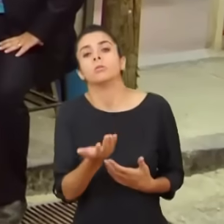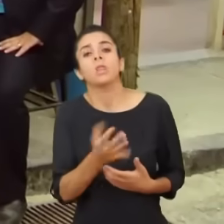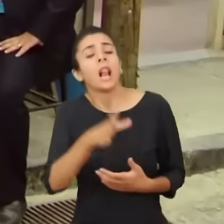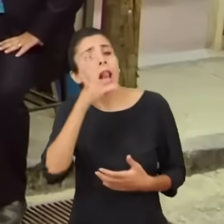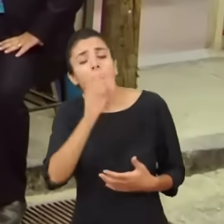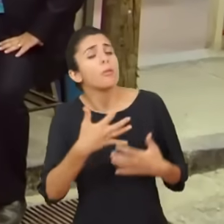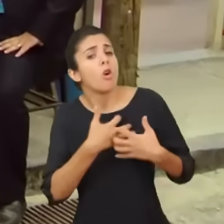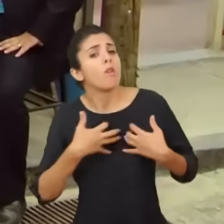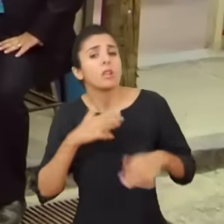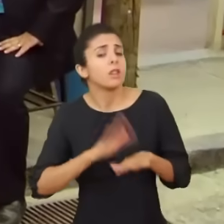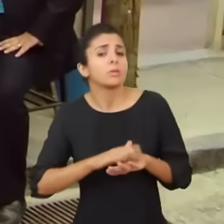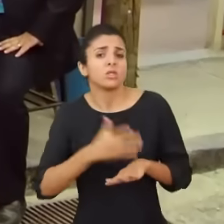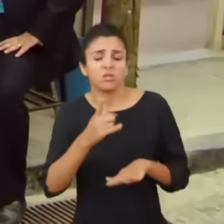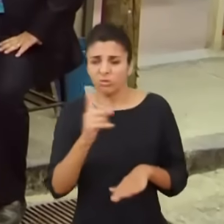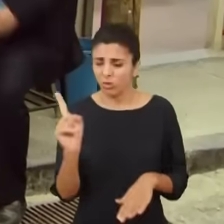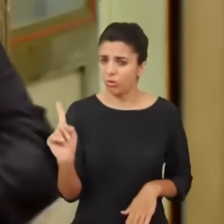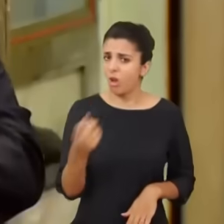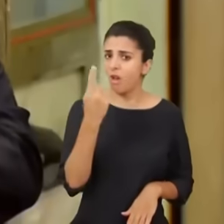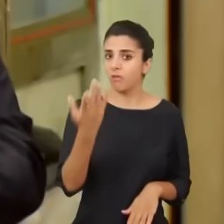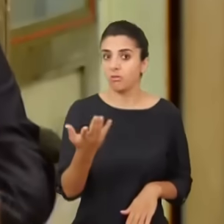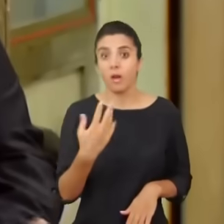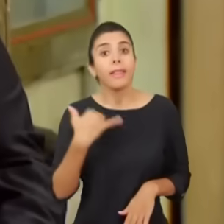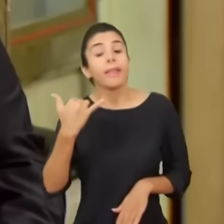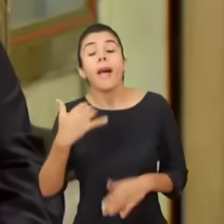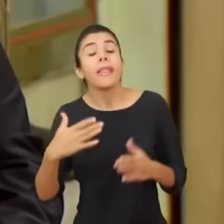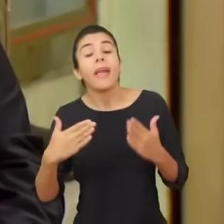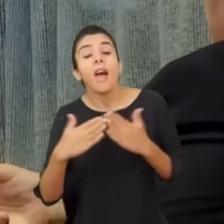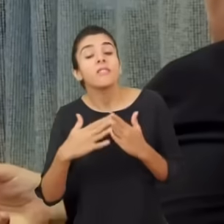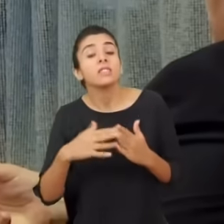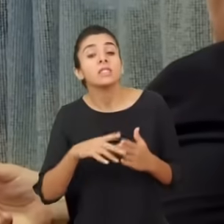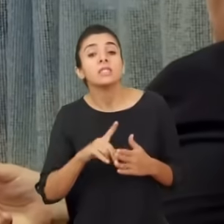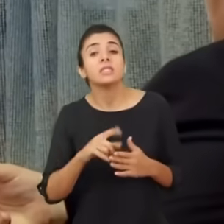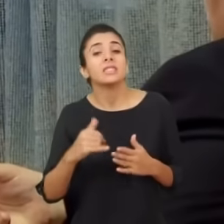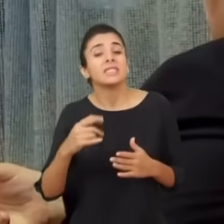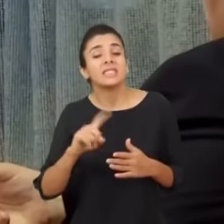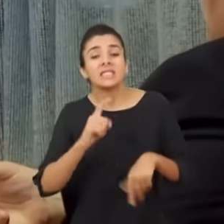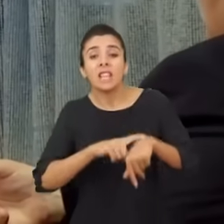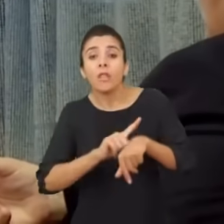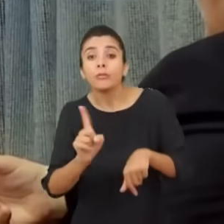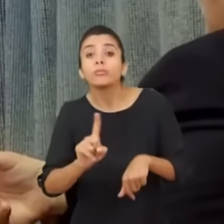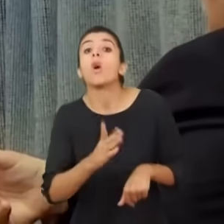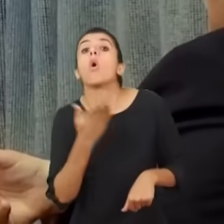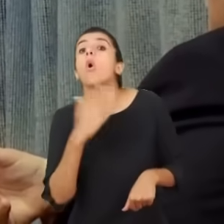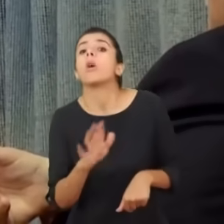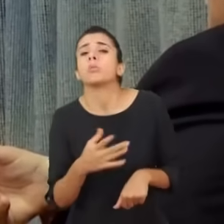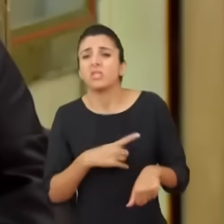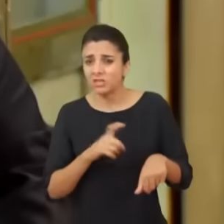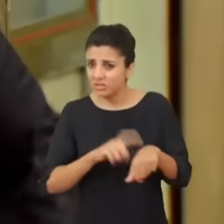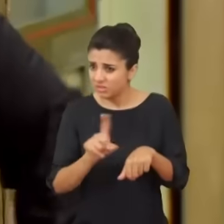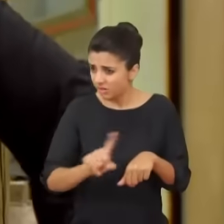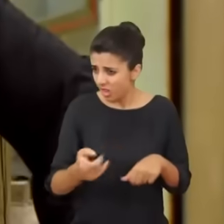kime güvenip tutacağız Fehmi abi? Sen de bir değiştin mi? Ya çalar saatin yok mu evde ya? Ya çalar saate güvenilir mi? Kul yapısı o